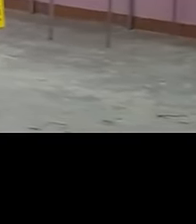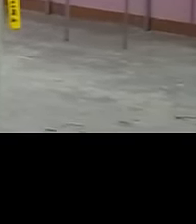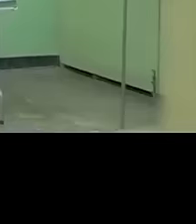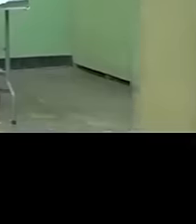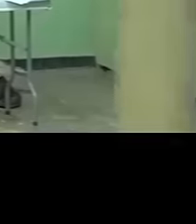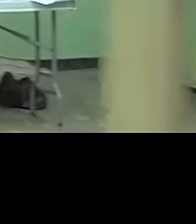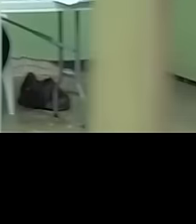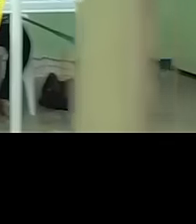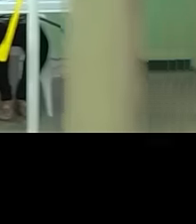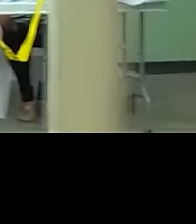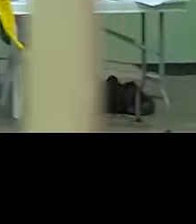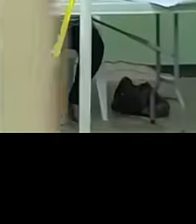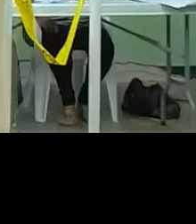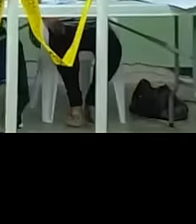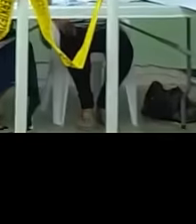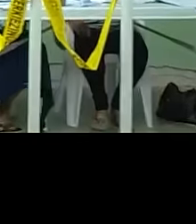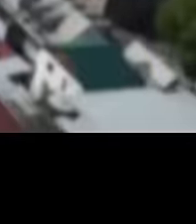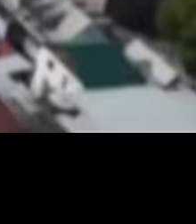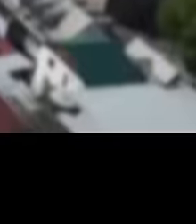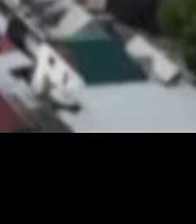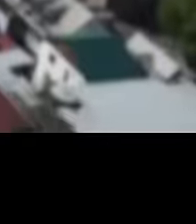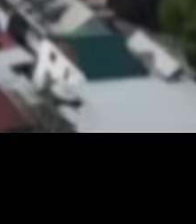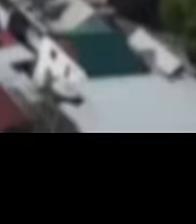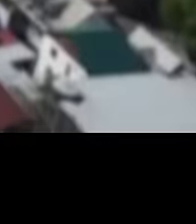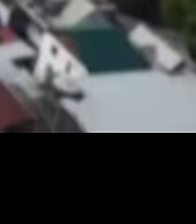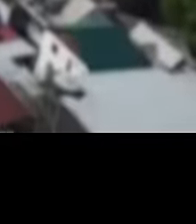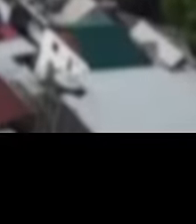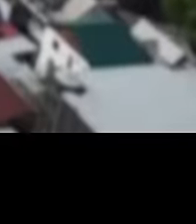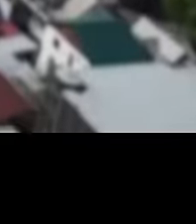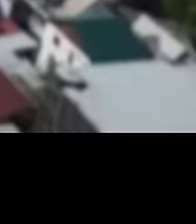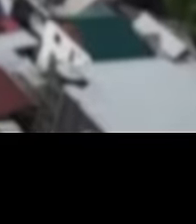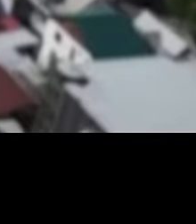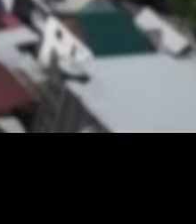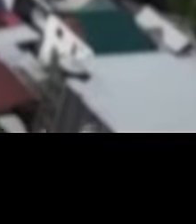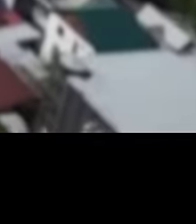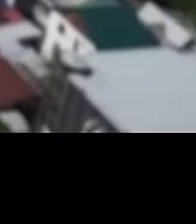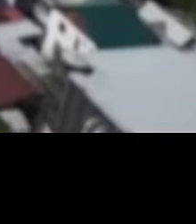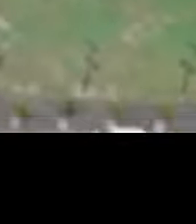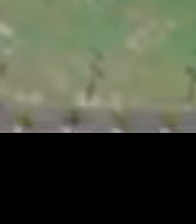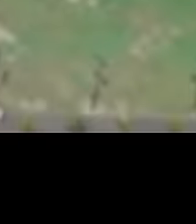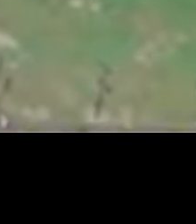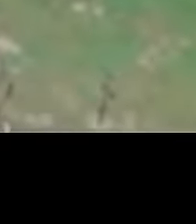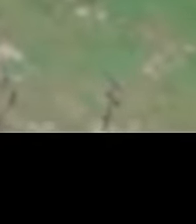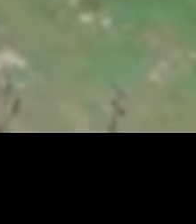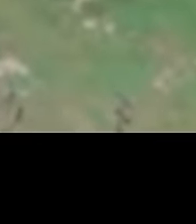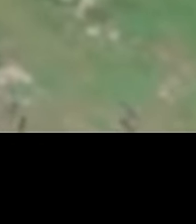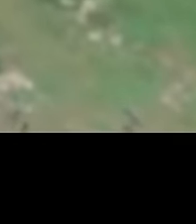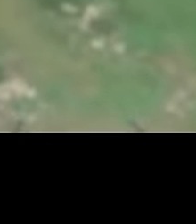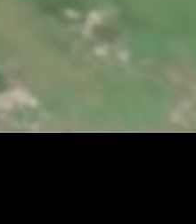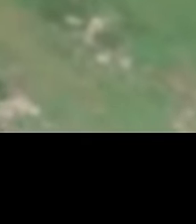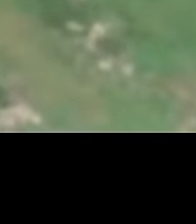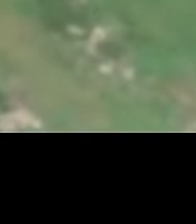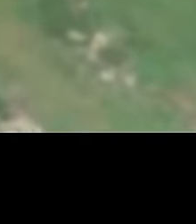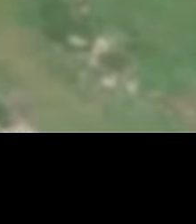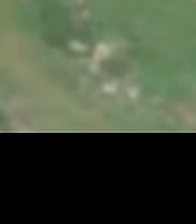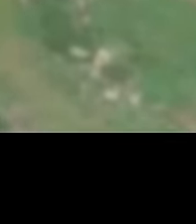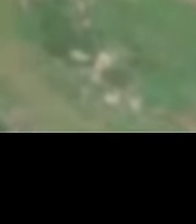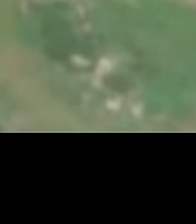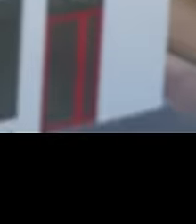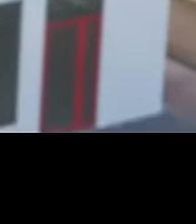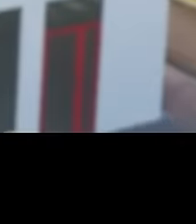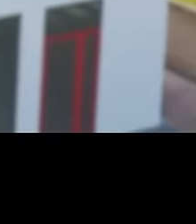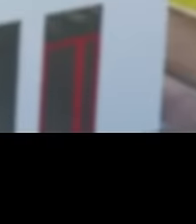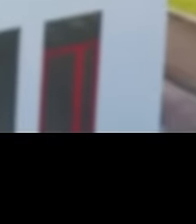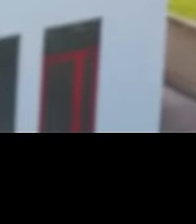een frisse start. Suriname bevond zich op een cruciaal kruispunt en begon aan een fase van herstel die